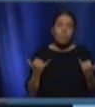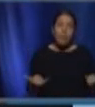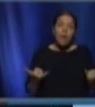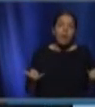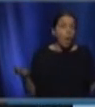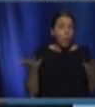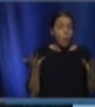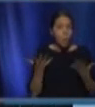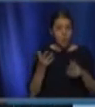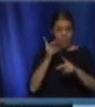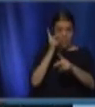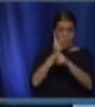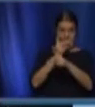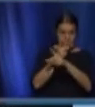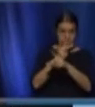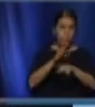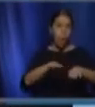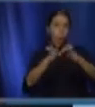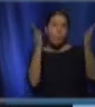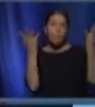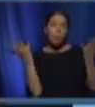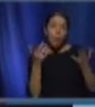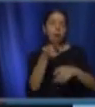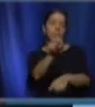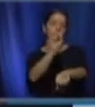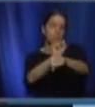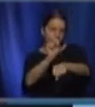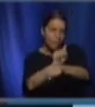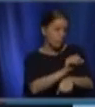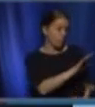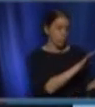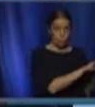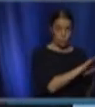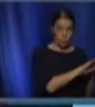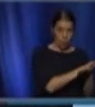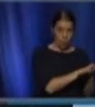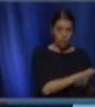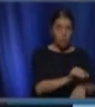et le travail. Il nous faut réduire le nombre d'éclosions.